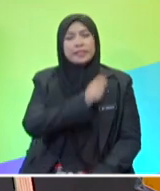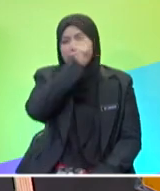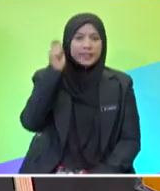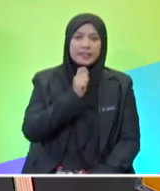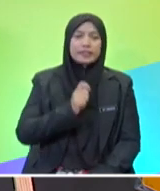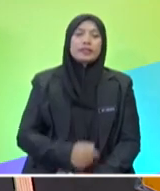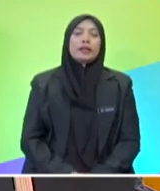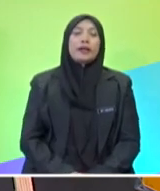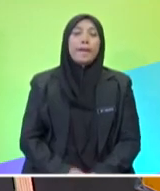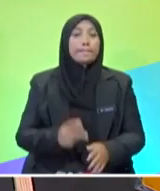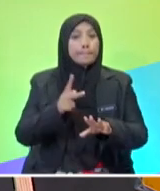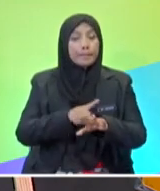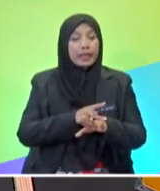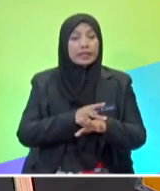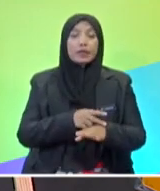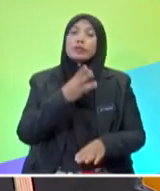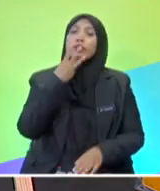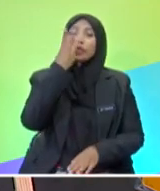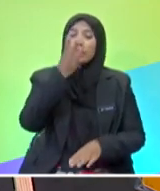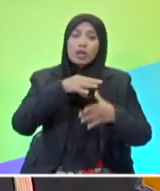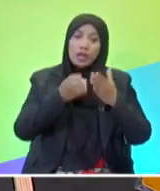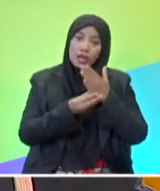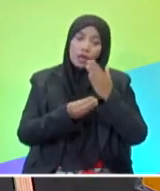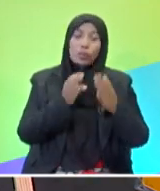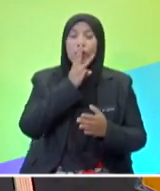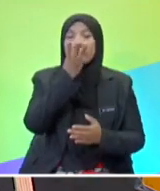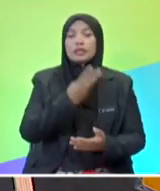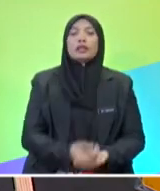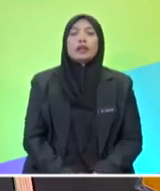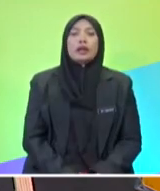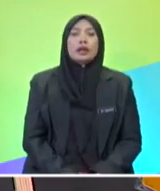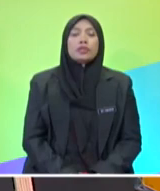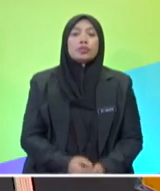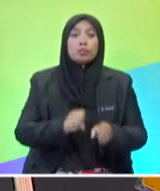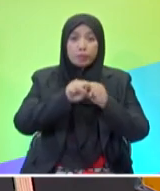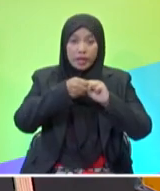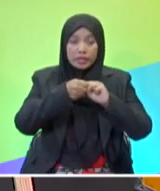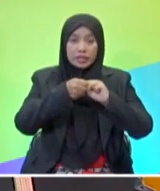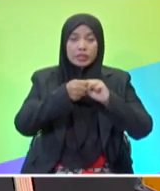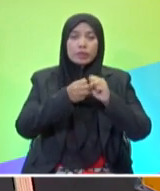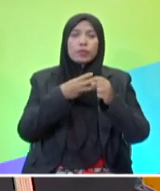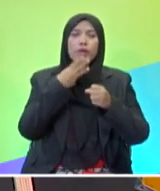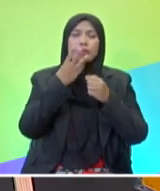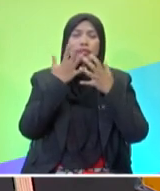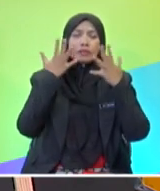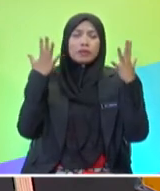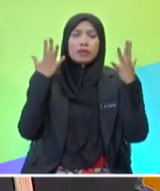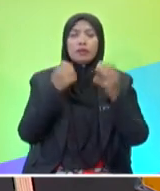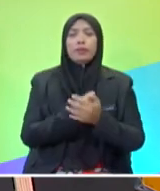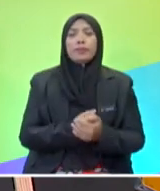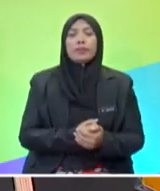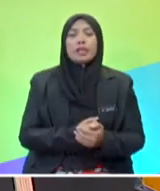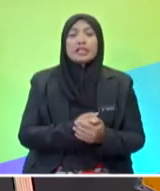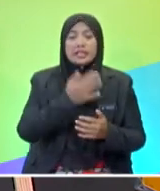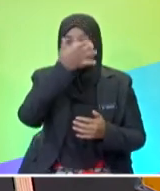betul. Pakai minyak wangi. Sebab apa? Biar badan kita harum, segar. Sebab kita nak duduk dengan